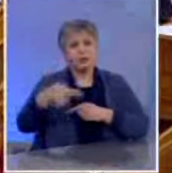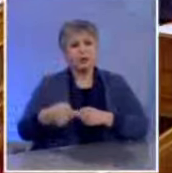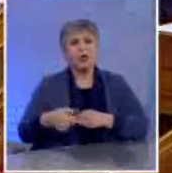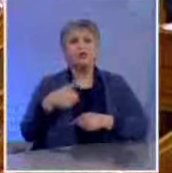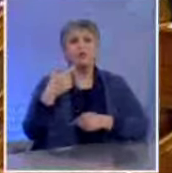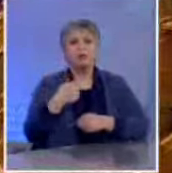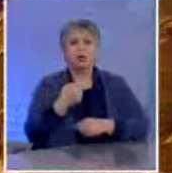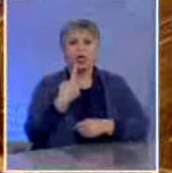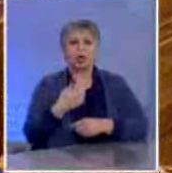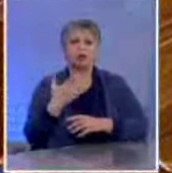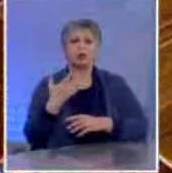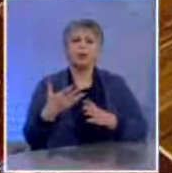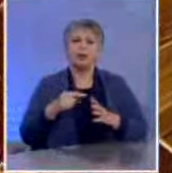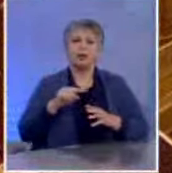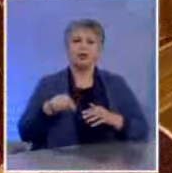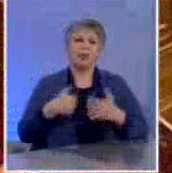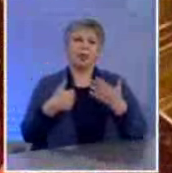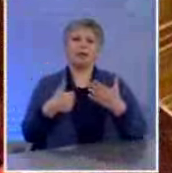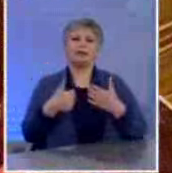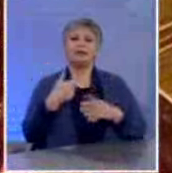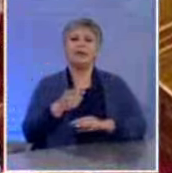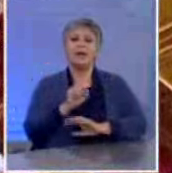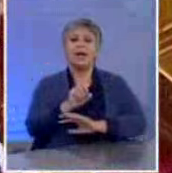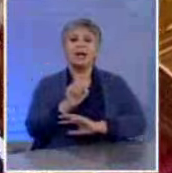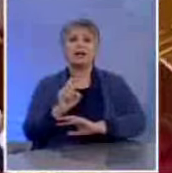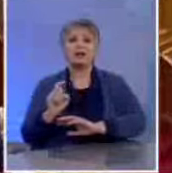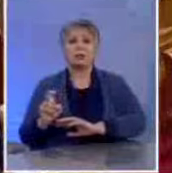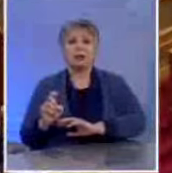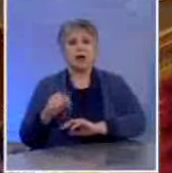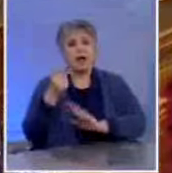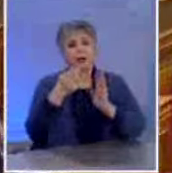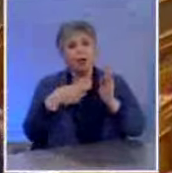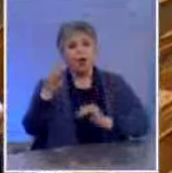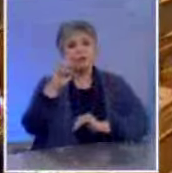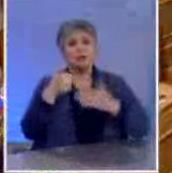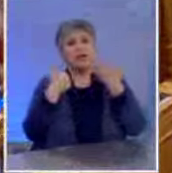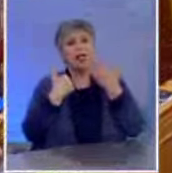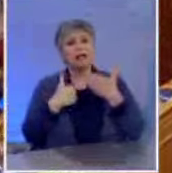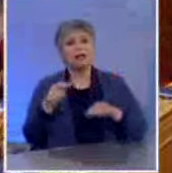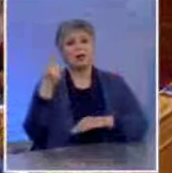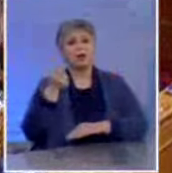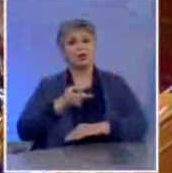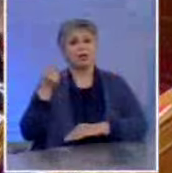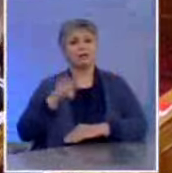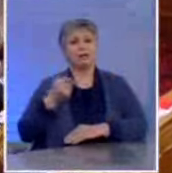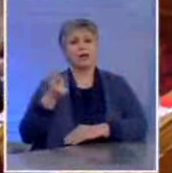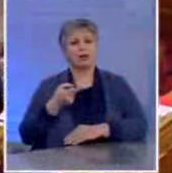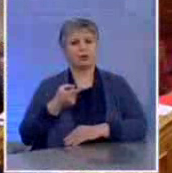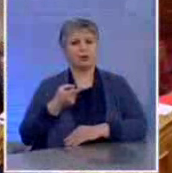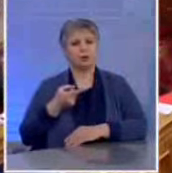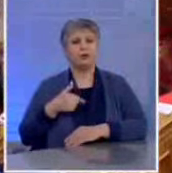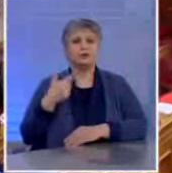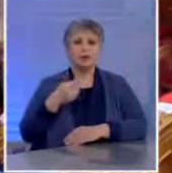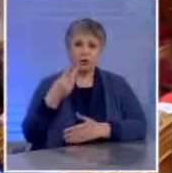ευρώ. Μιλάμε δηλαδή για μια αύξηση κοντά τα 600%. Και εδώ φαίνεται ποιος